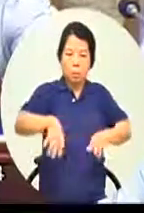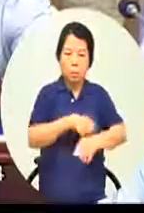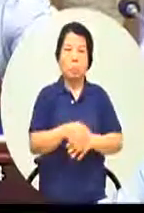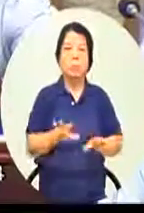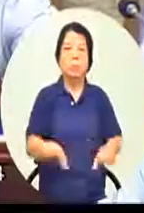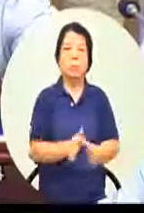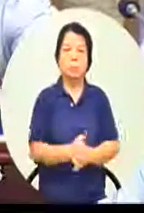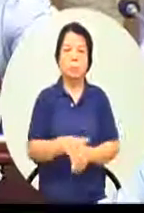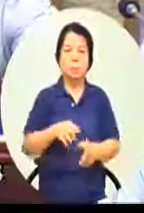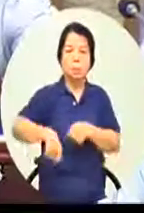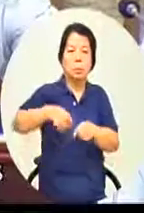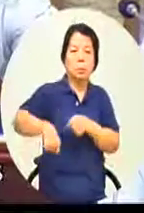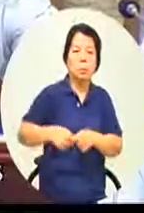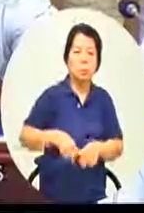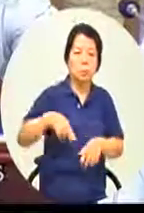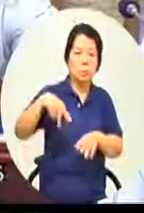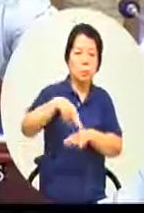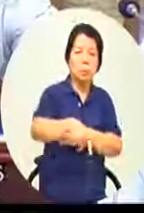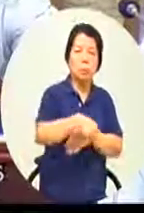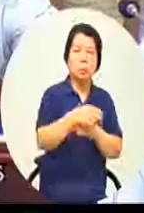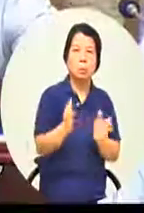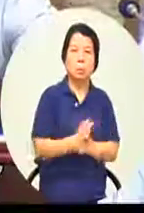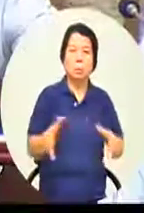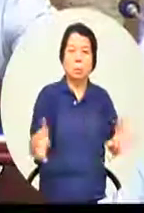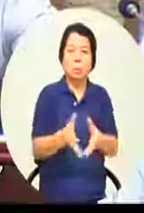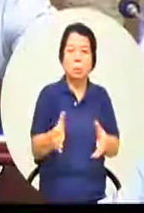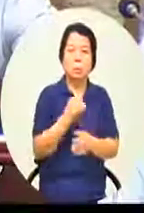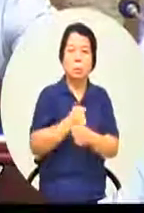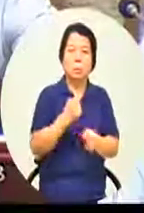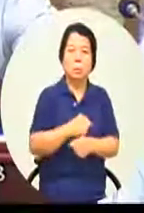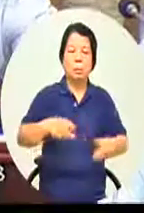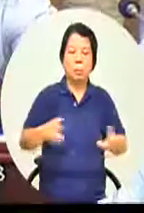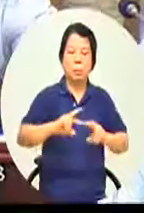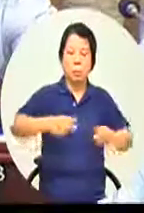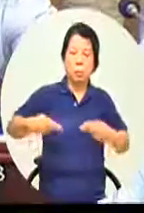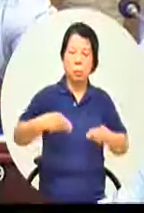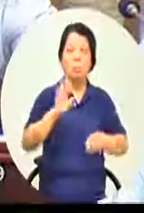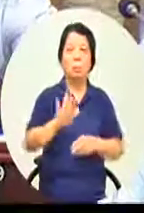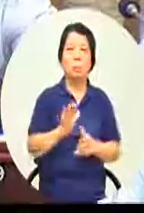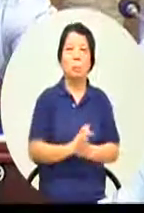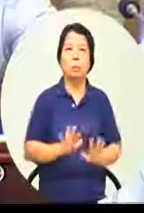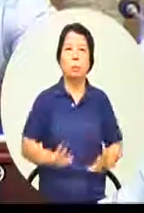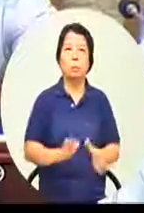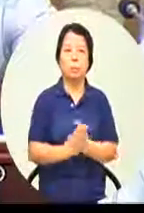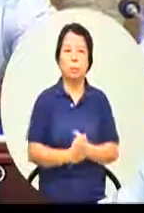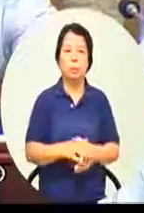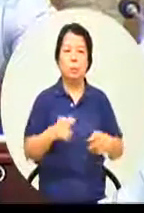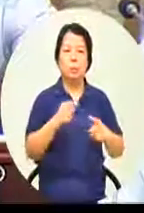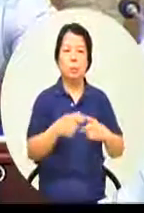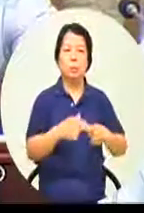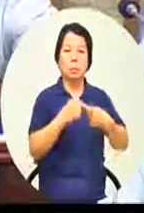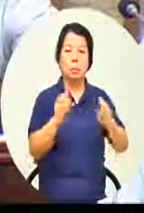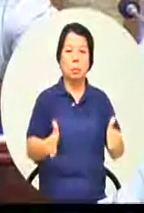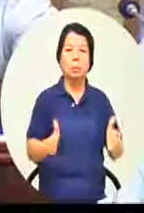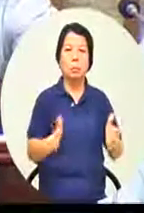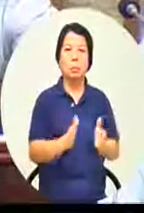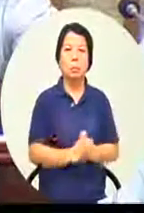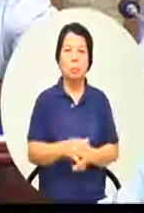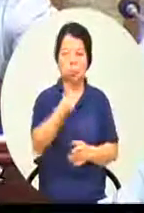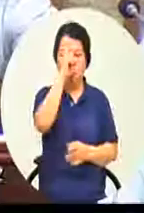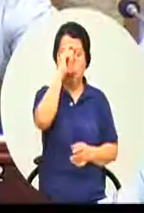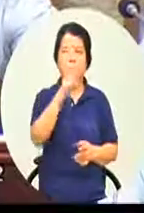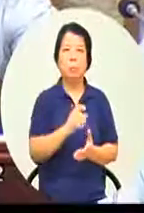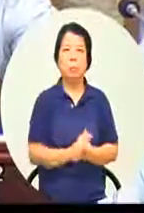自行车道、人行步道相关的这些部分，也一并把它做了改善。那所以我们目前的部分一起的部分，我们希望